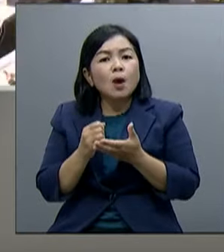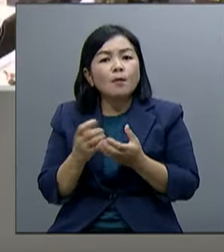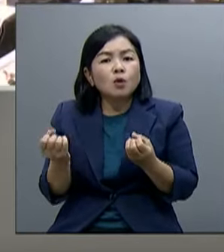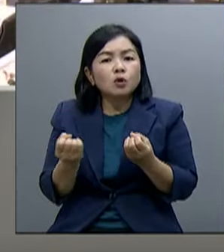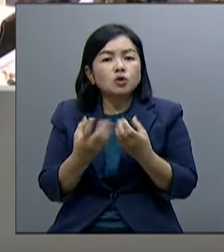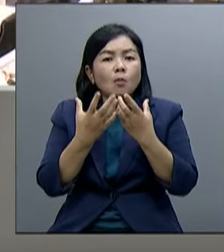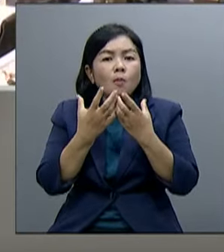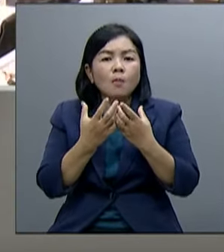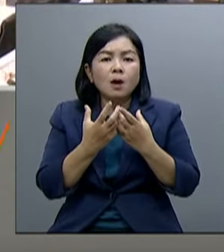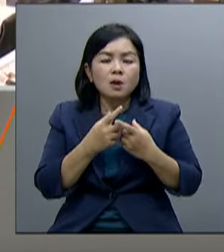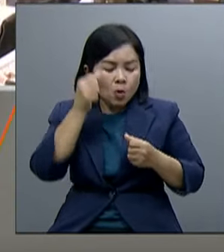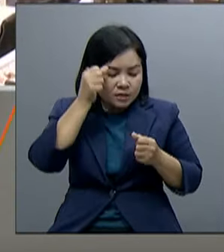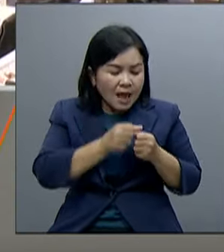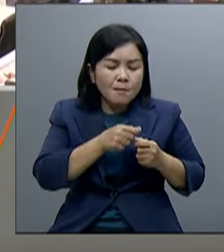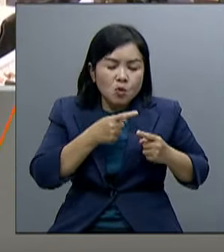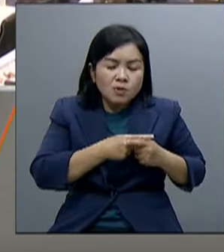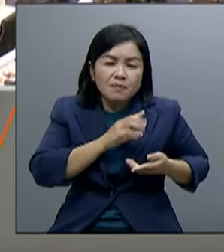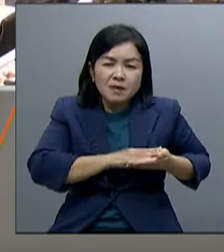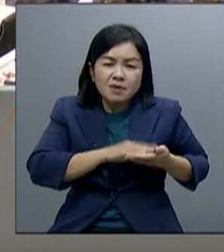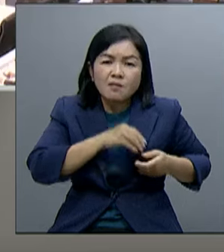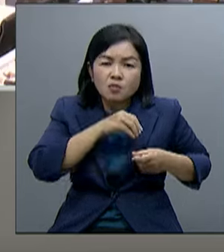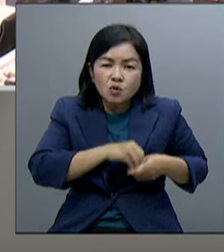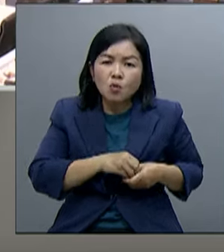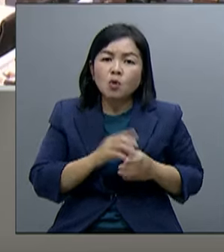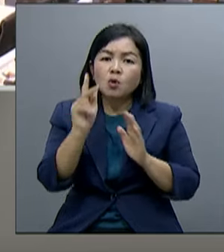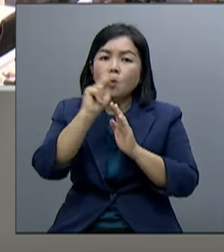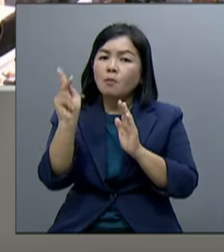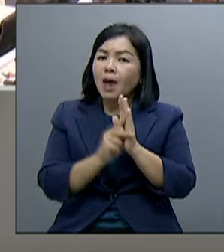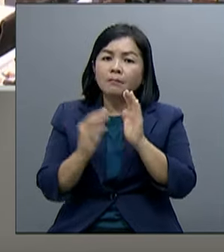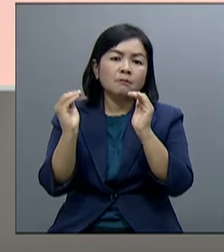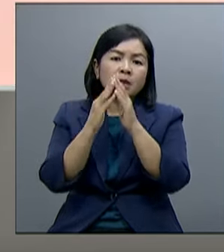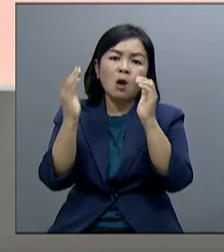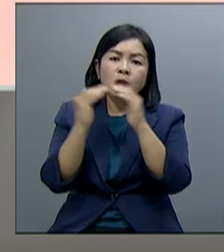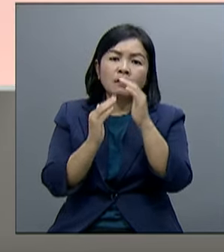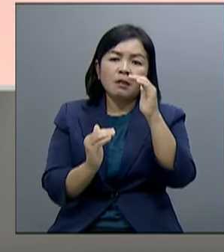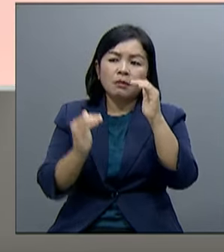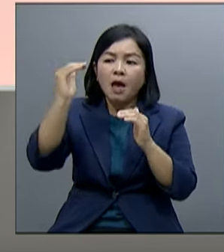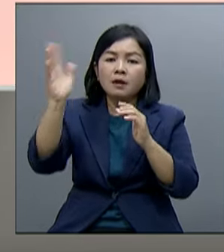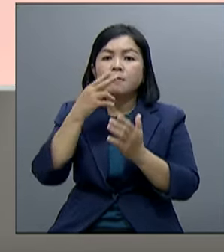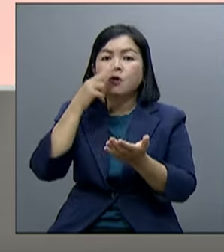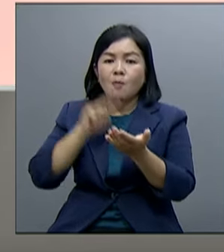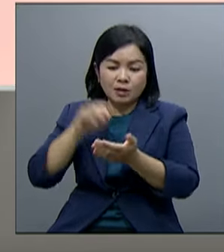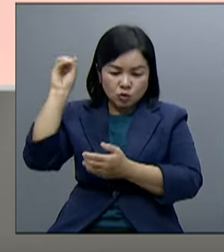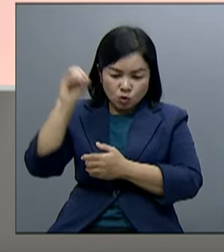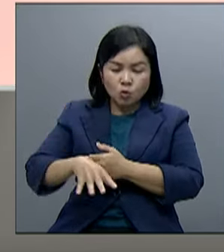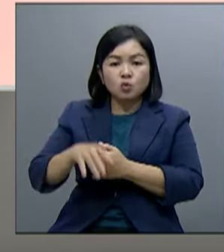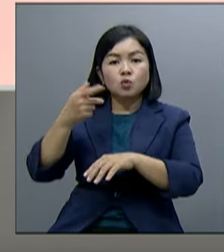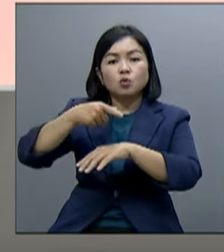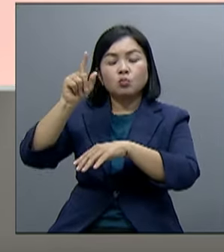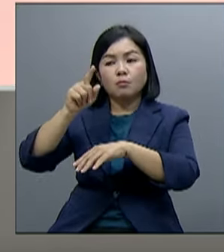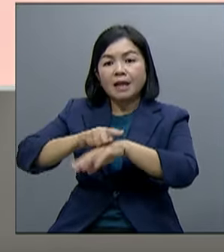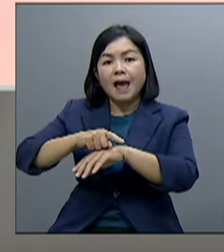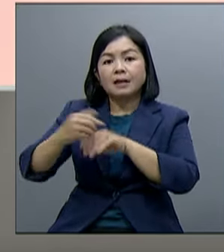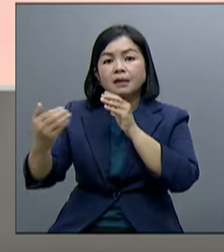19ปีของหลายครอบครัวที่ตากใบไม่ได้รับความยุติธรรมหรือไม่หนังสือด่วนที่สุดถูกส่งไปถึงประธานสภาผู้แทน